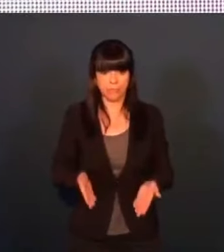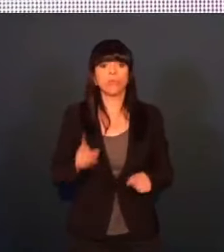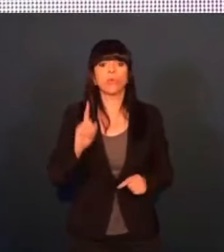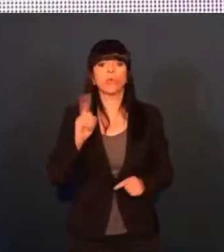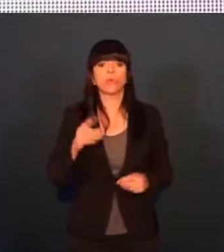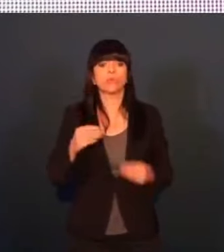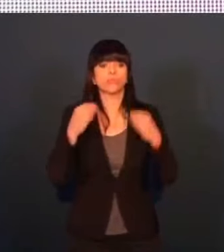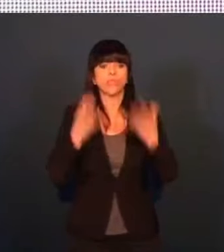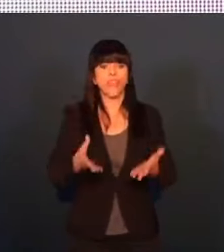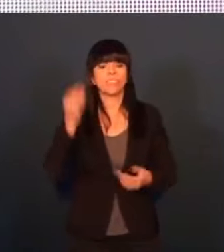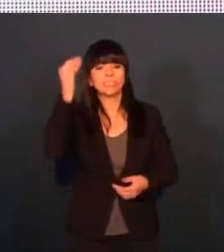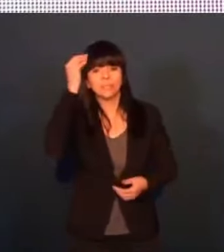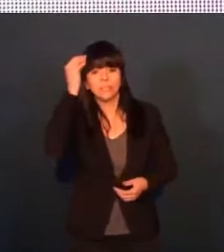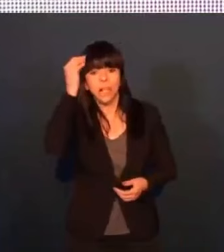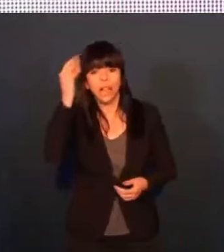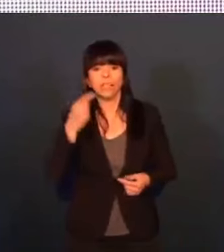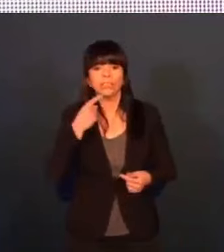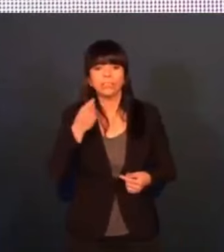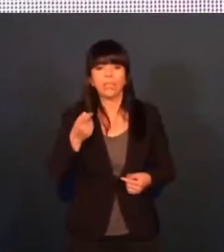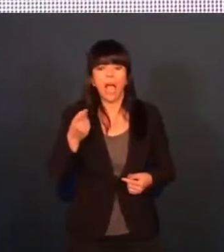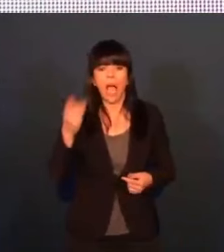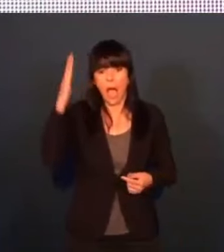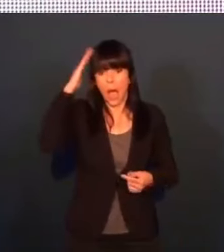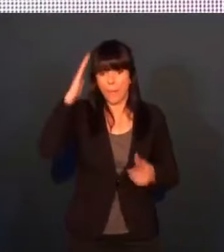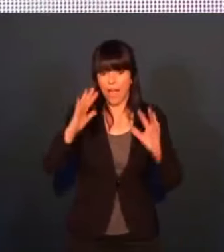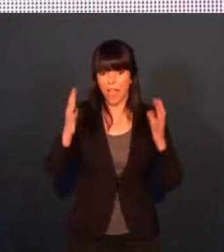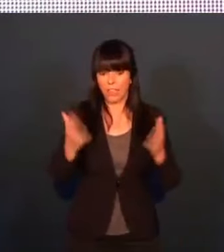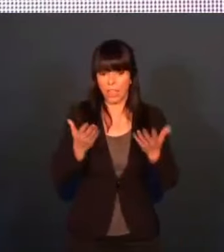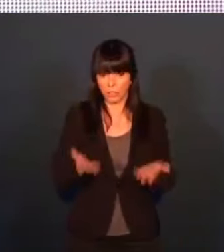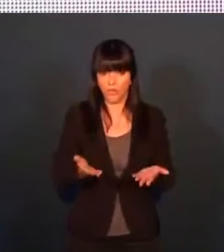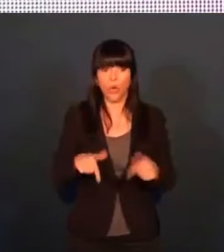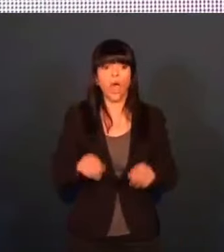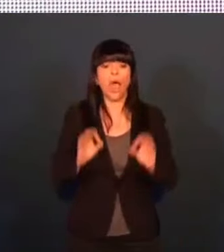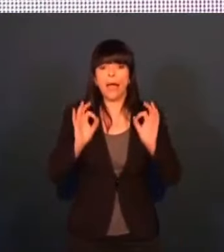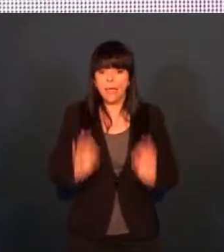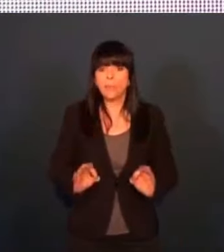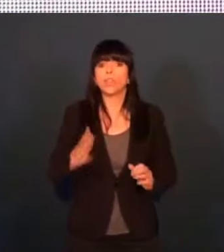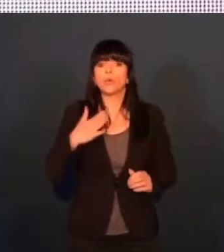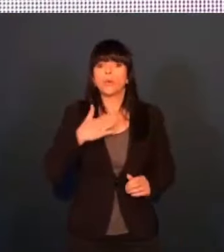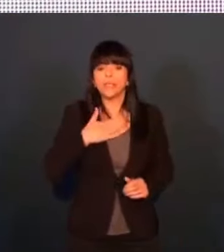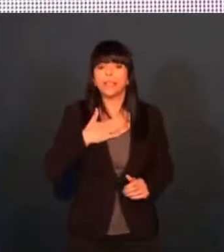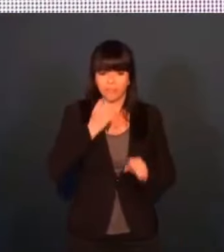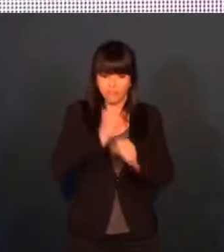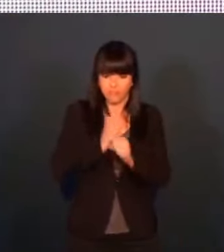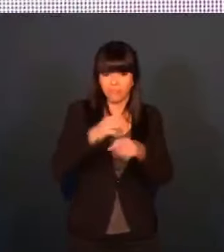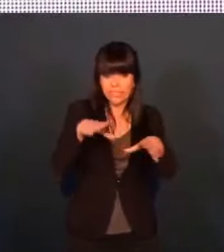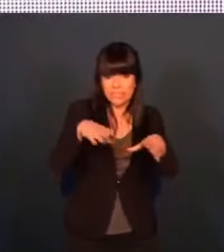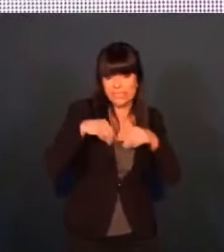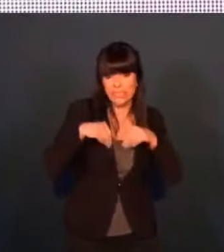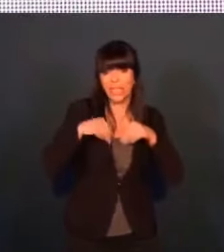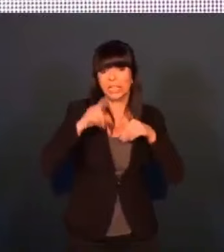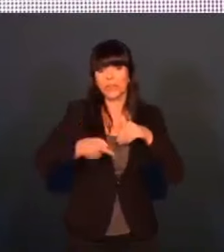които придаваха смисъл на правителството от самото начало. А именно да работим заедно, за да